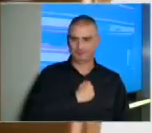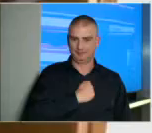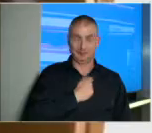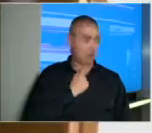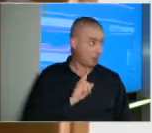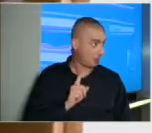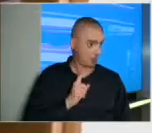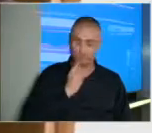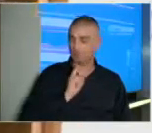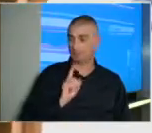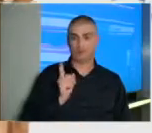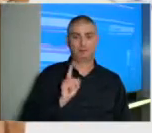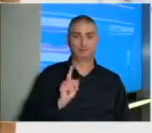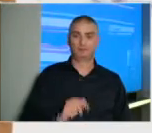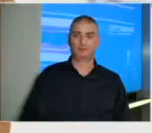לא.